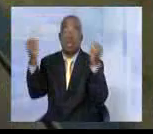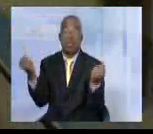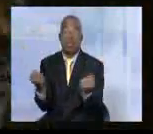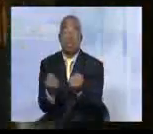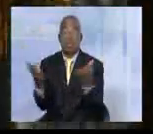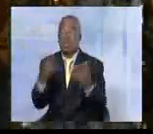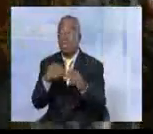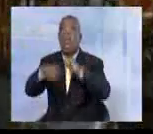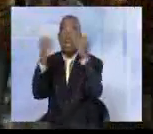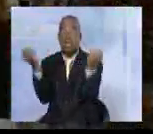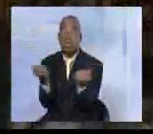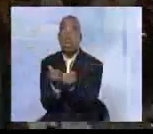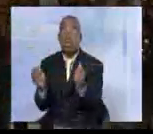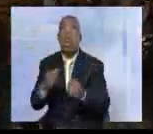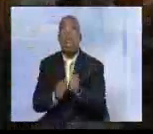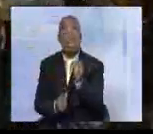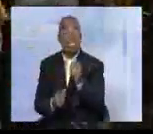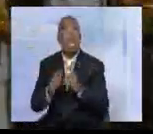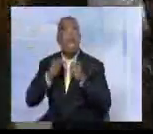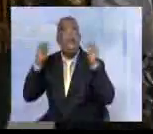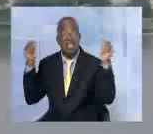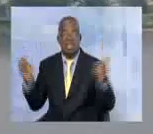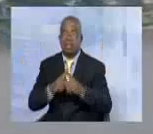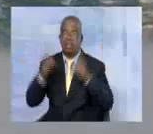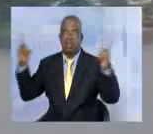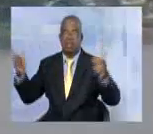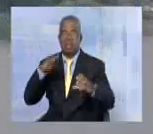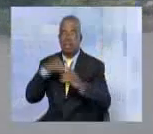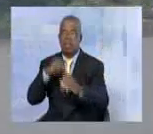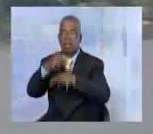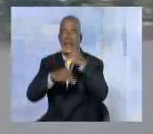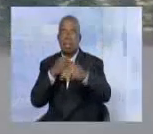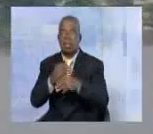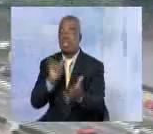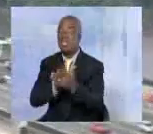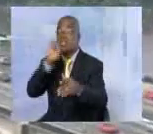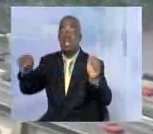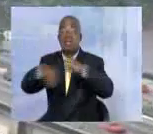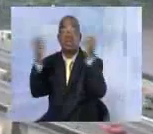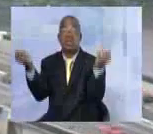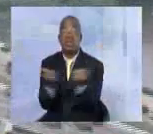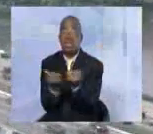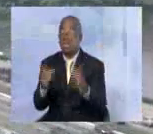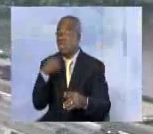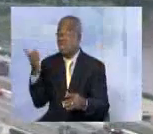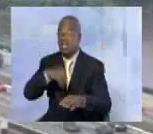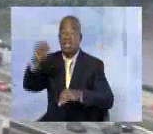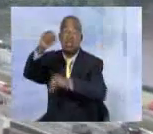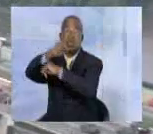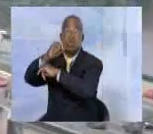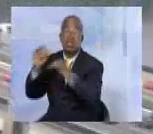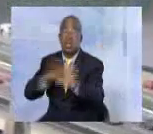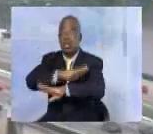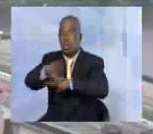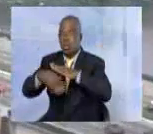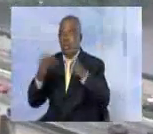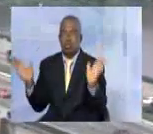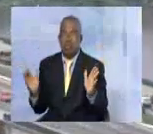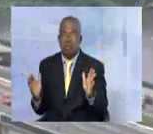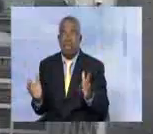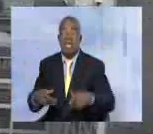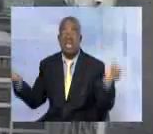protection et assistance aux communautés affectées par les catastrophes et les conflits. En période de crise, ce mouvement